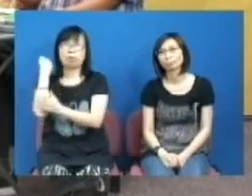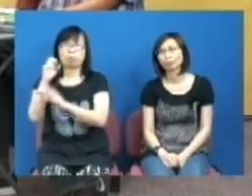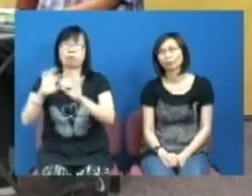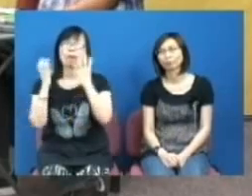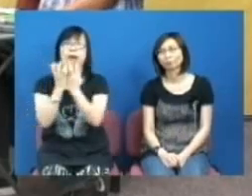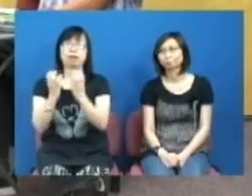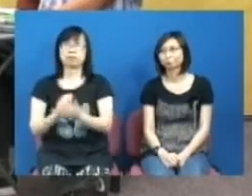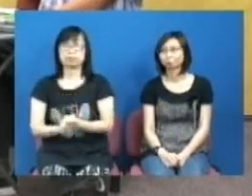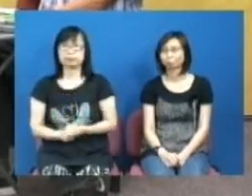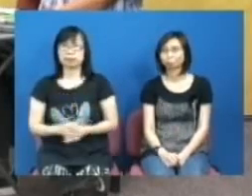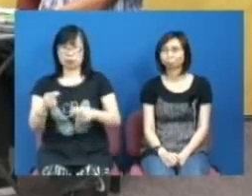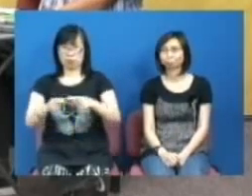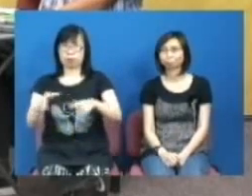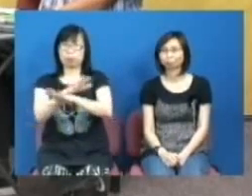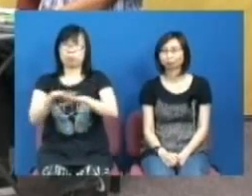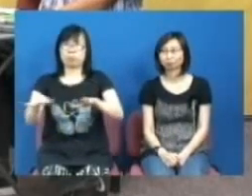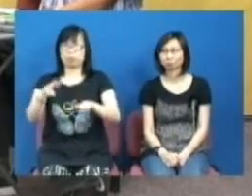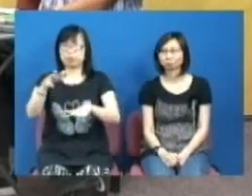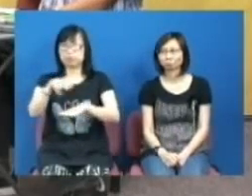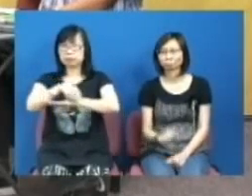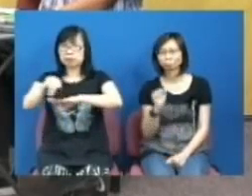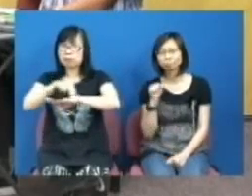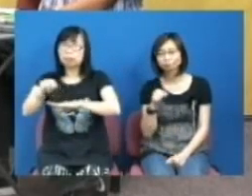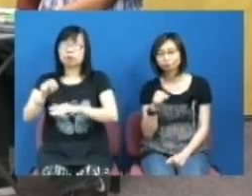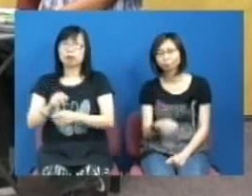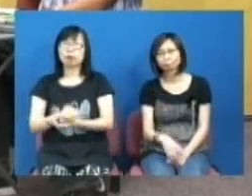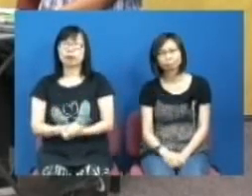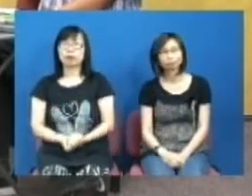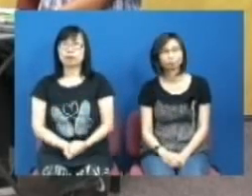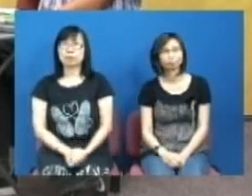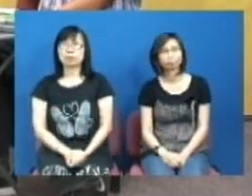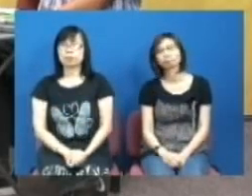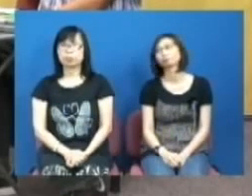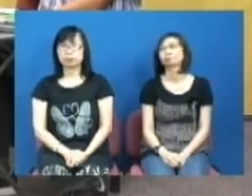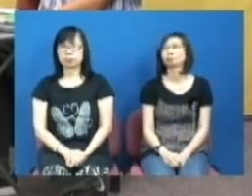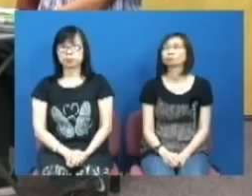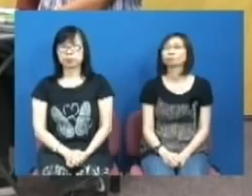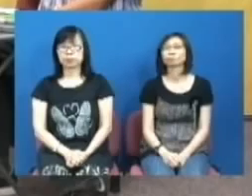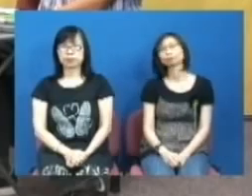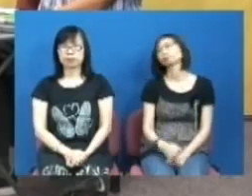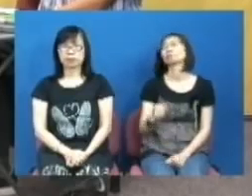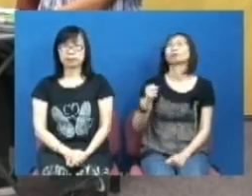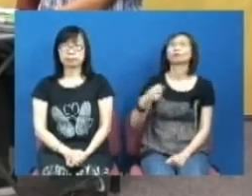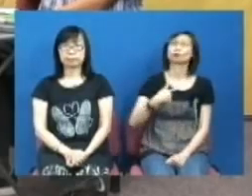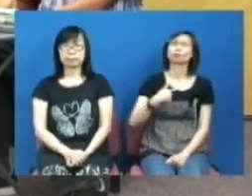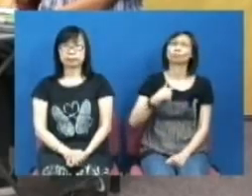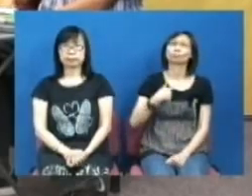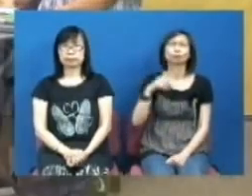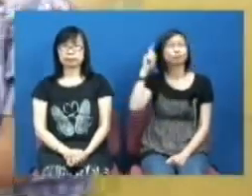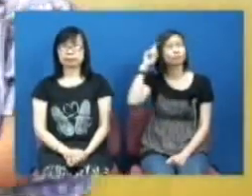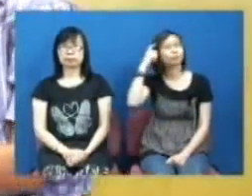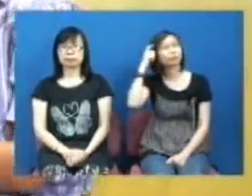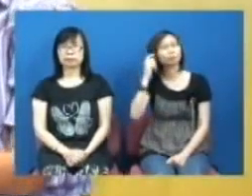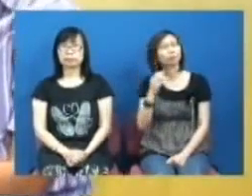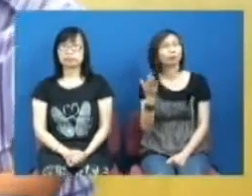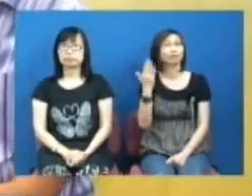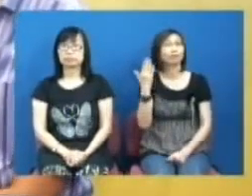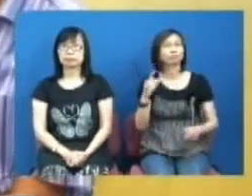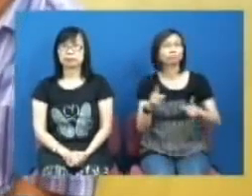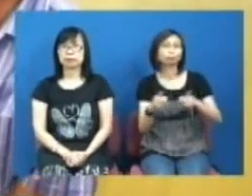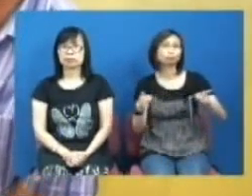因為你沒有一個公平的制度讓我做忠實反對派，是不是？ 還有我有一件事剛才陳寶提過，就是